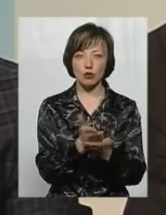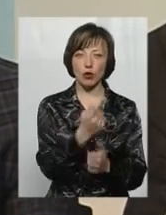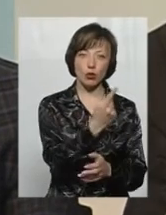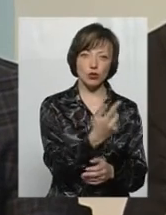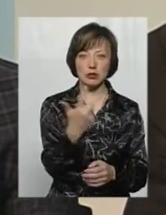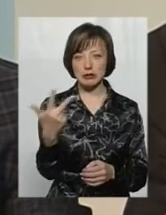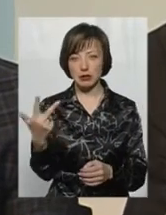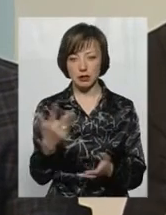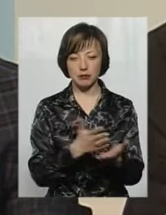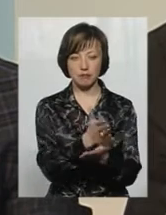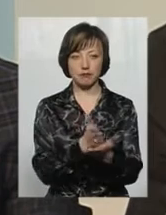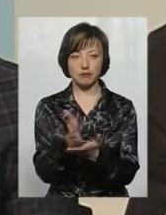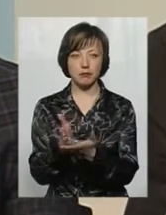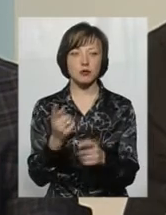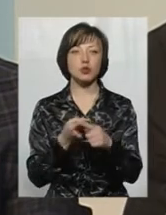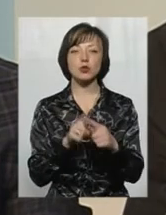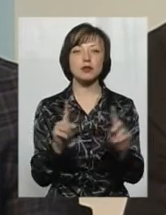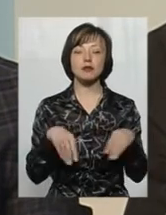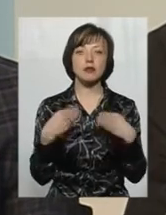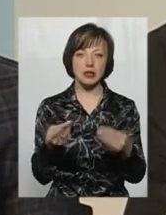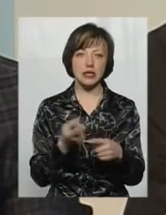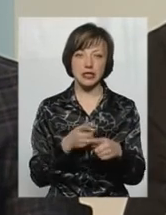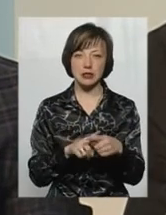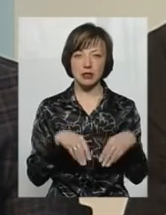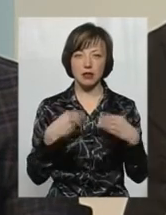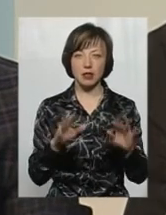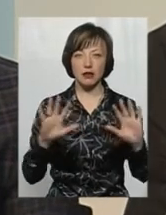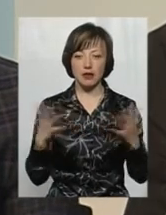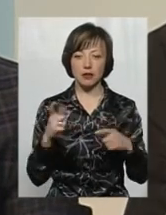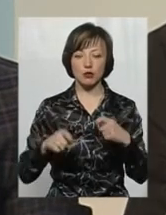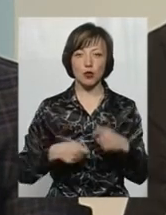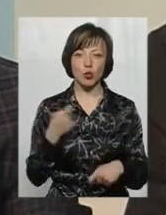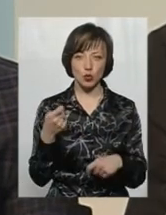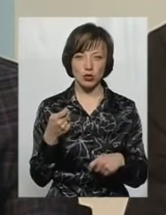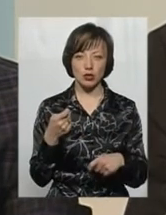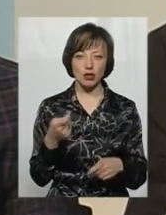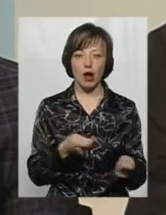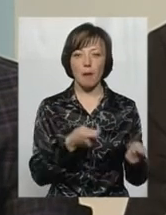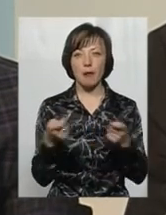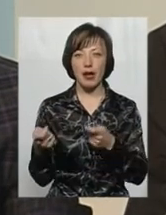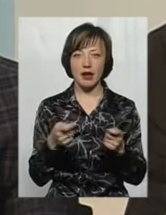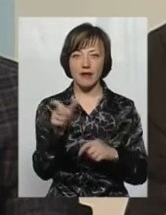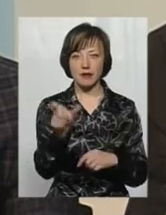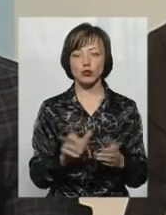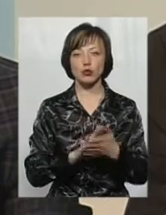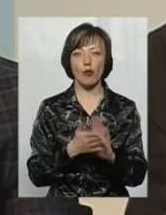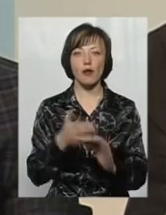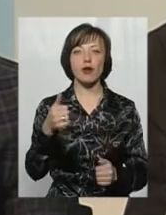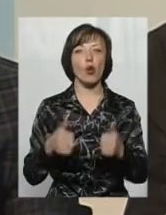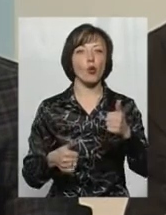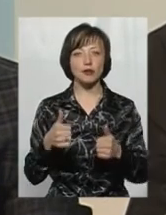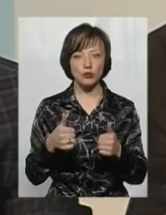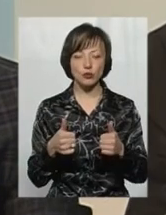1 до 3 маршрутів. Що це дає? Це дає, що у разі порушення перевізникам умов конкурсу,